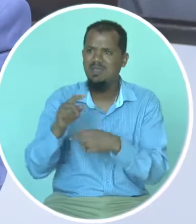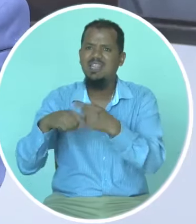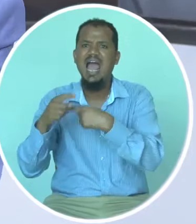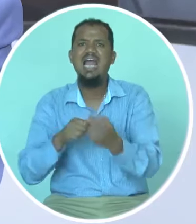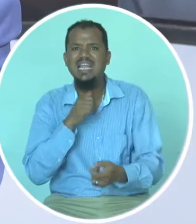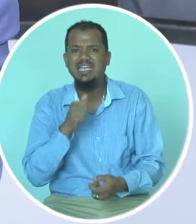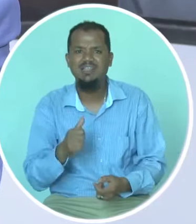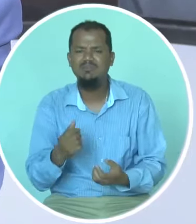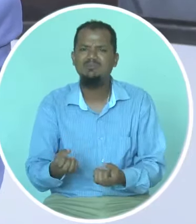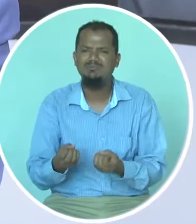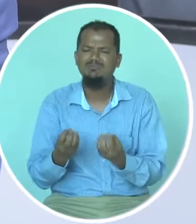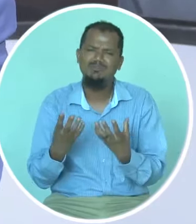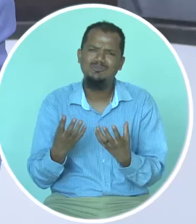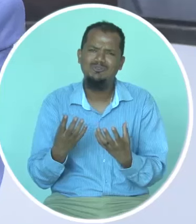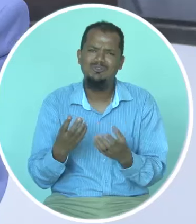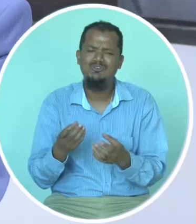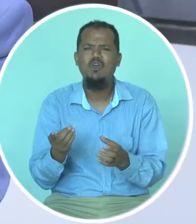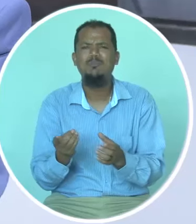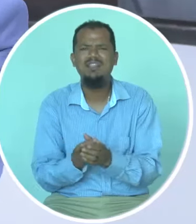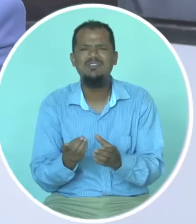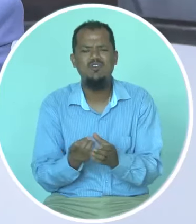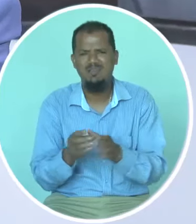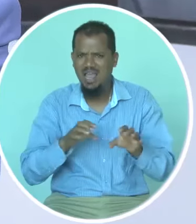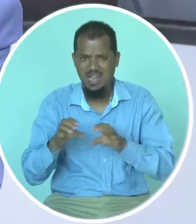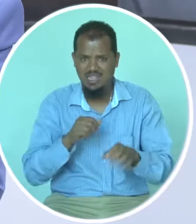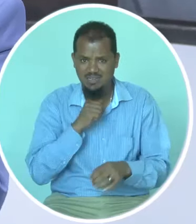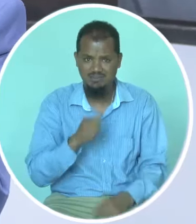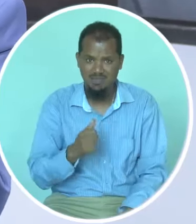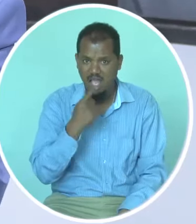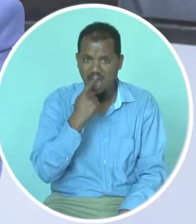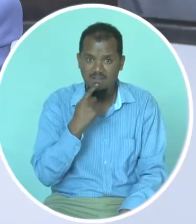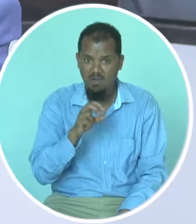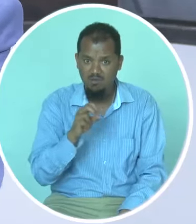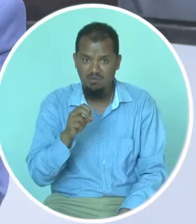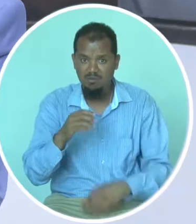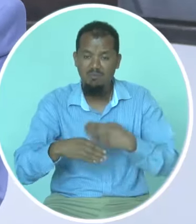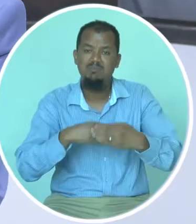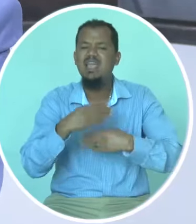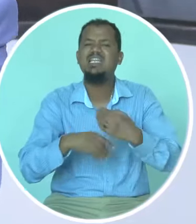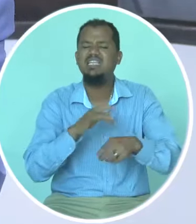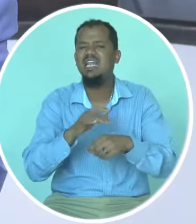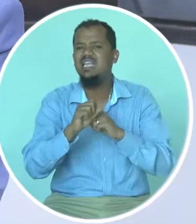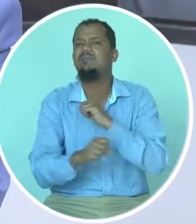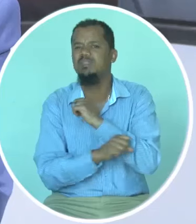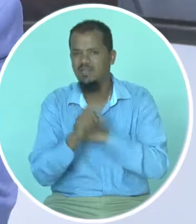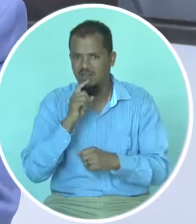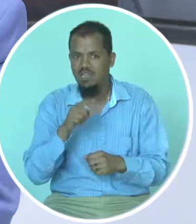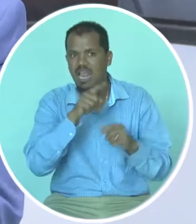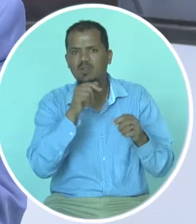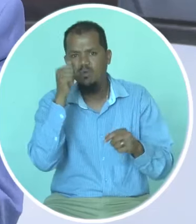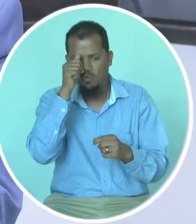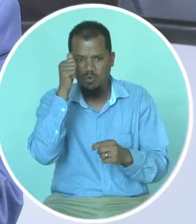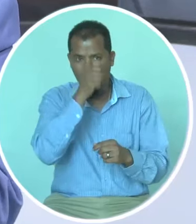ያልሄደ ብዙም ዶክመንት አልተደረገም እንዲሁ ግን በአፍአዊ በሂደት ላይ ተመሰረተ ያንን ወደ